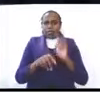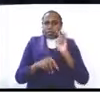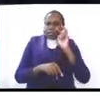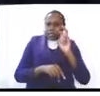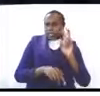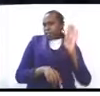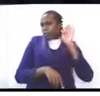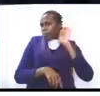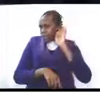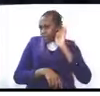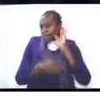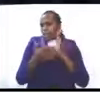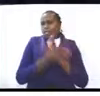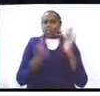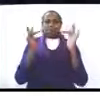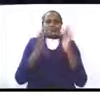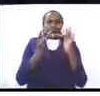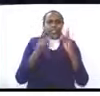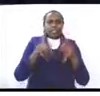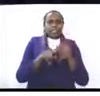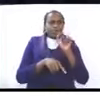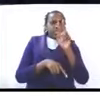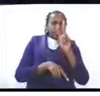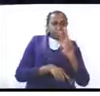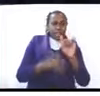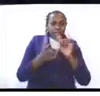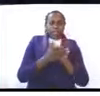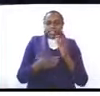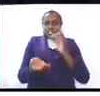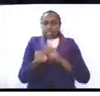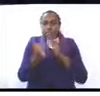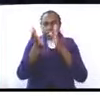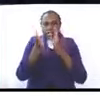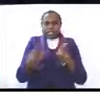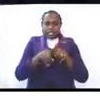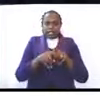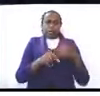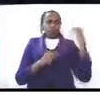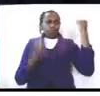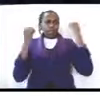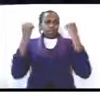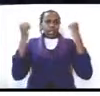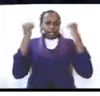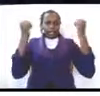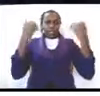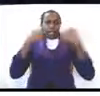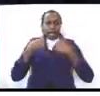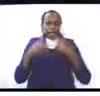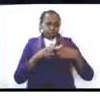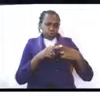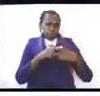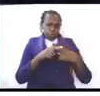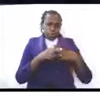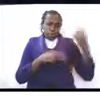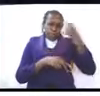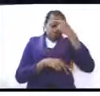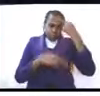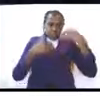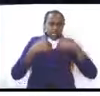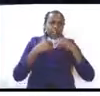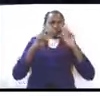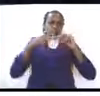kusikia katika mitandao ya kwamba madaktari wameamua kugoma wiki ijayo kwa sababu